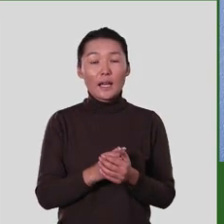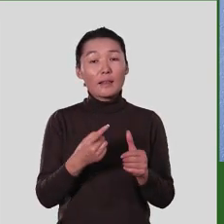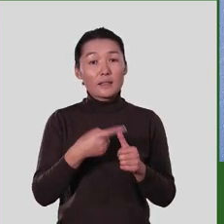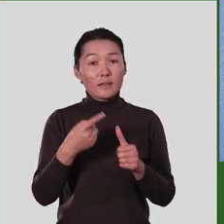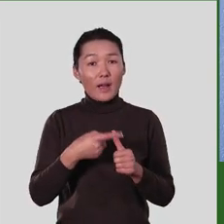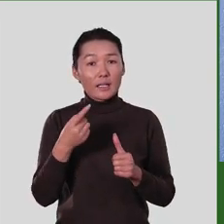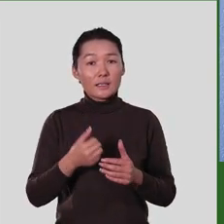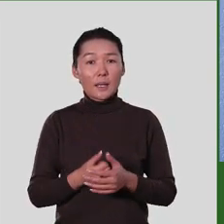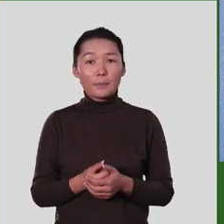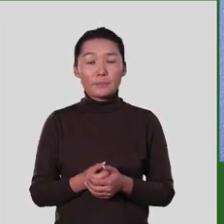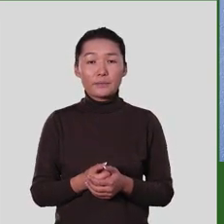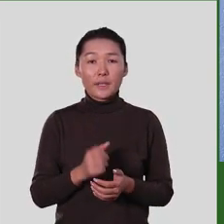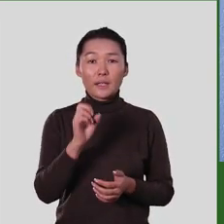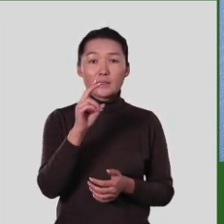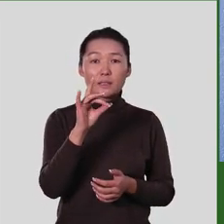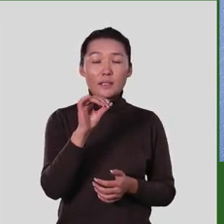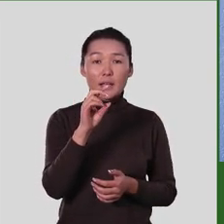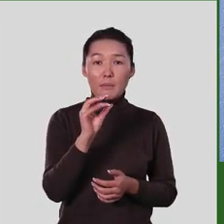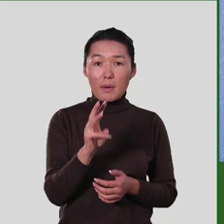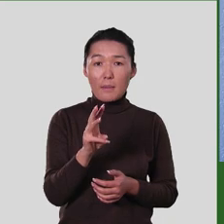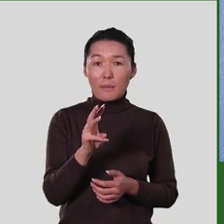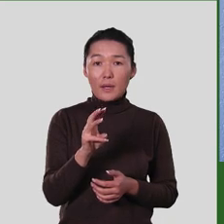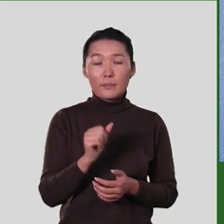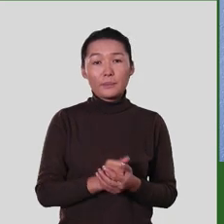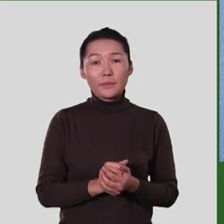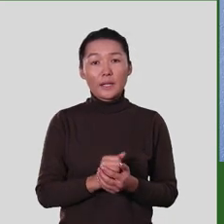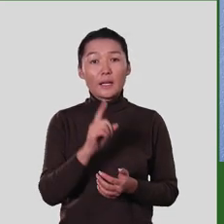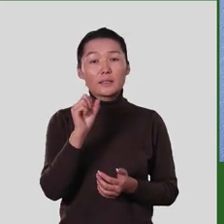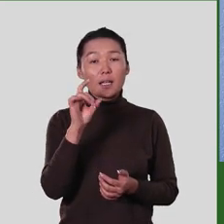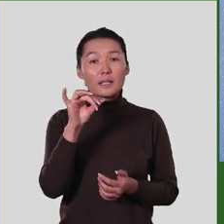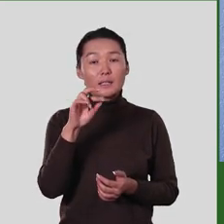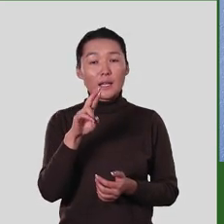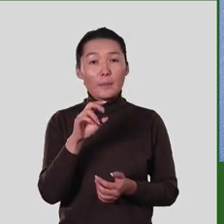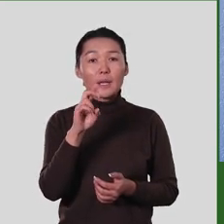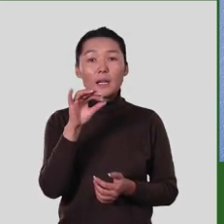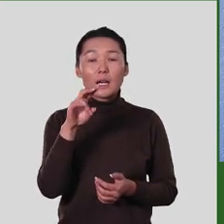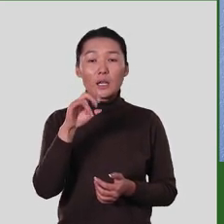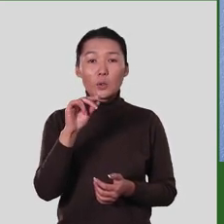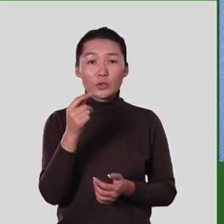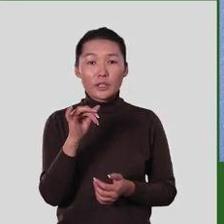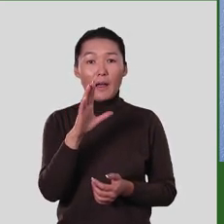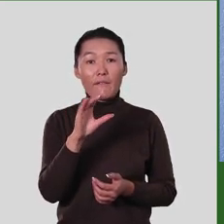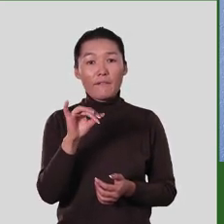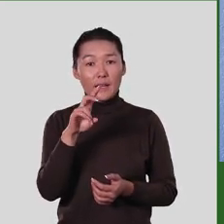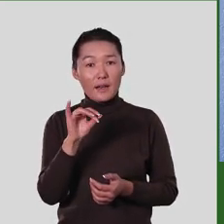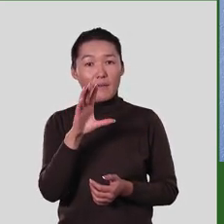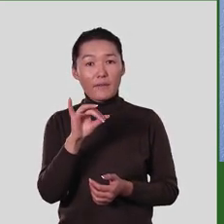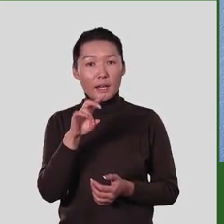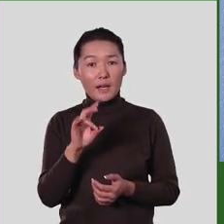называются скребом, зарослями колючек, вилли-вилли.